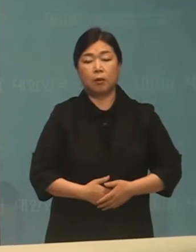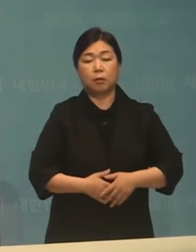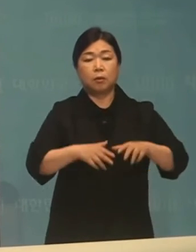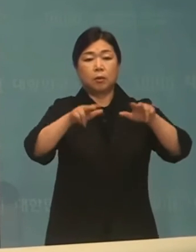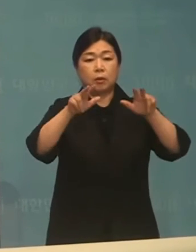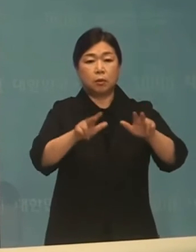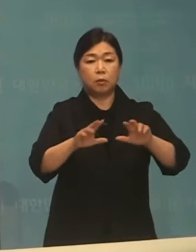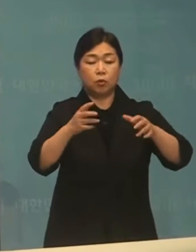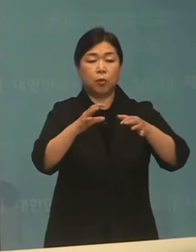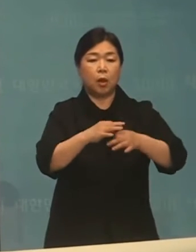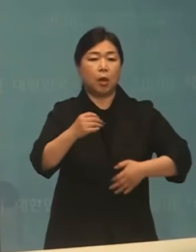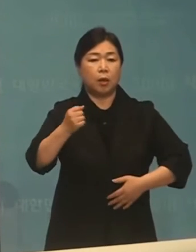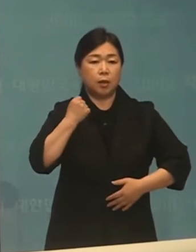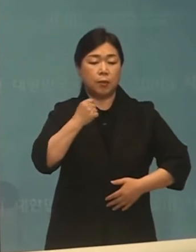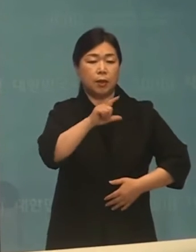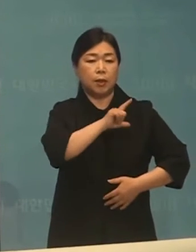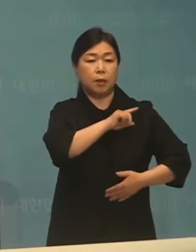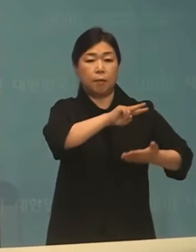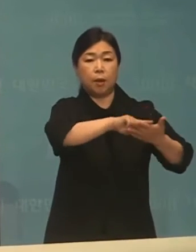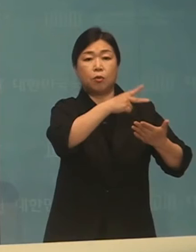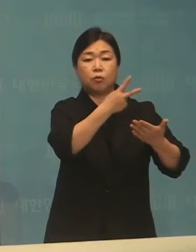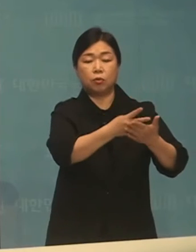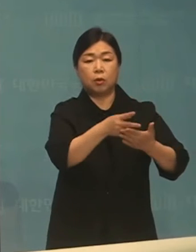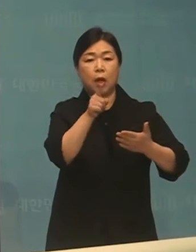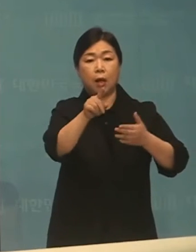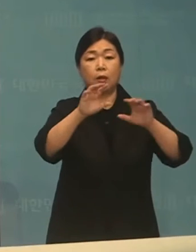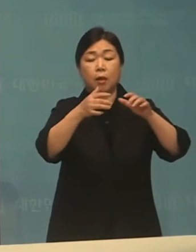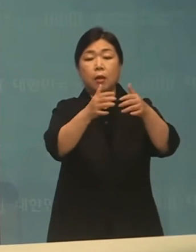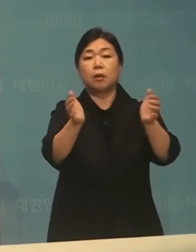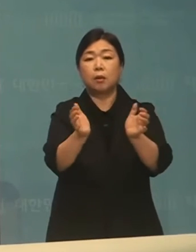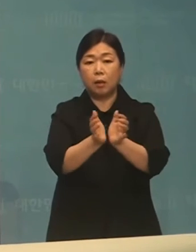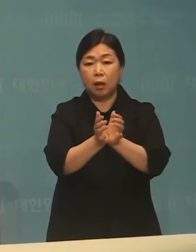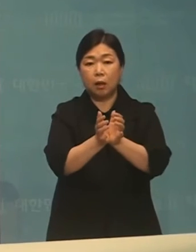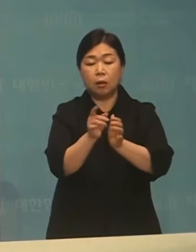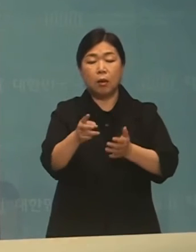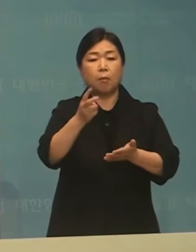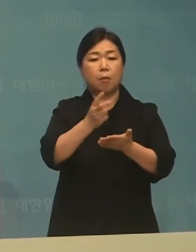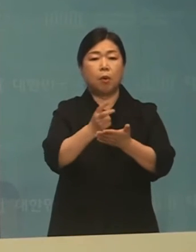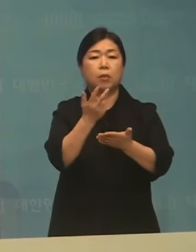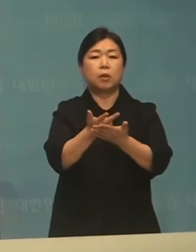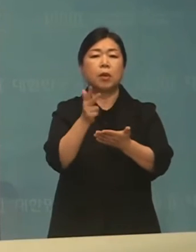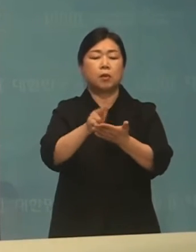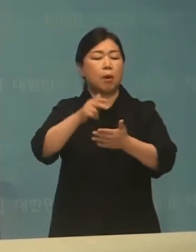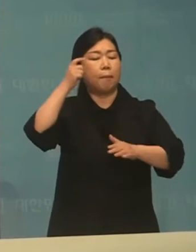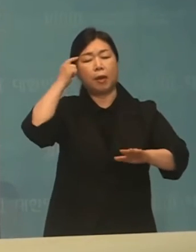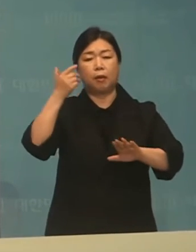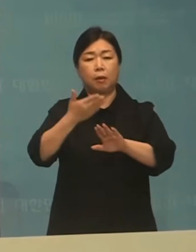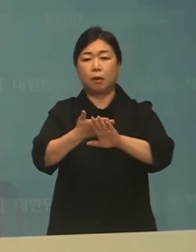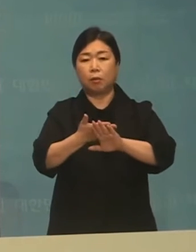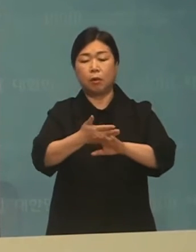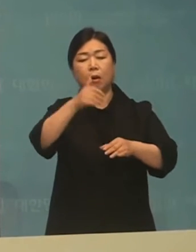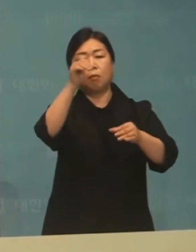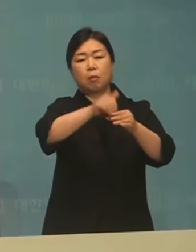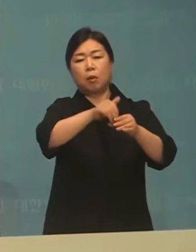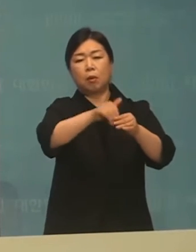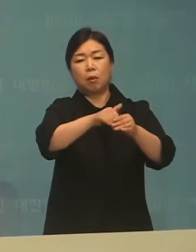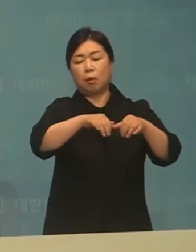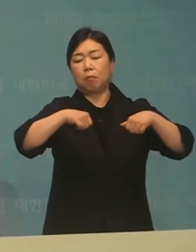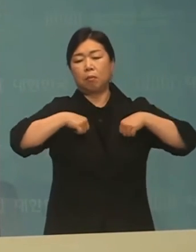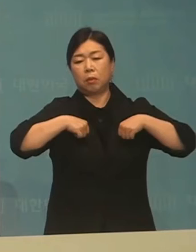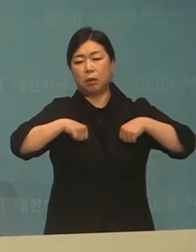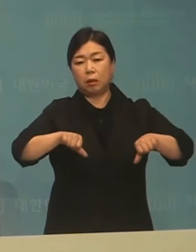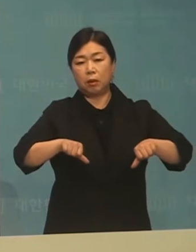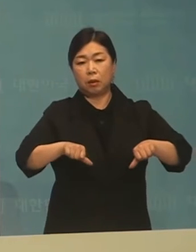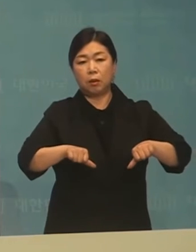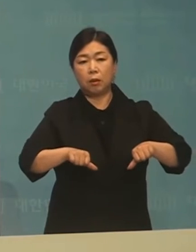국민의 힘으로 개명한 그 당시 한나라당 이 법 제정을 반대하고 표결에